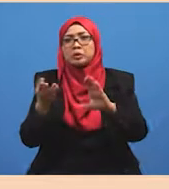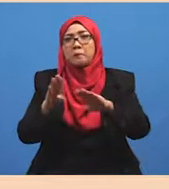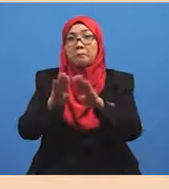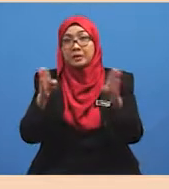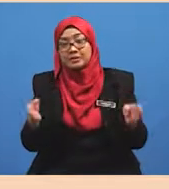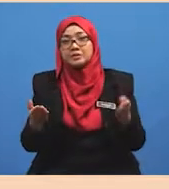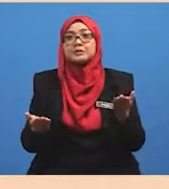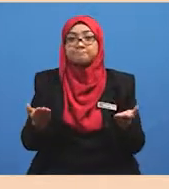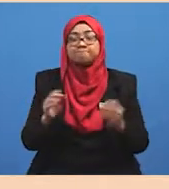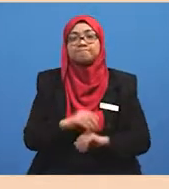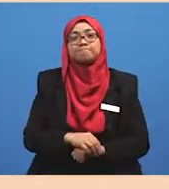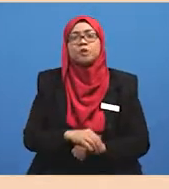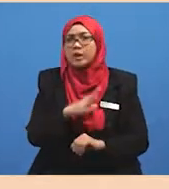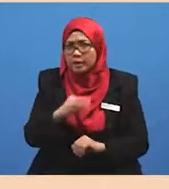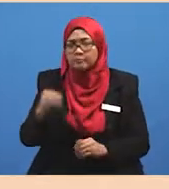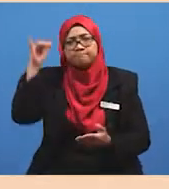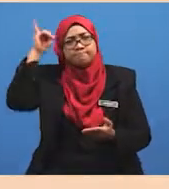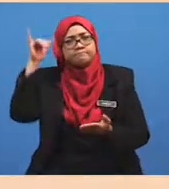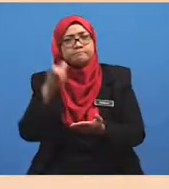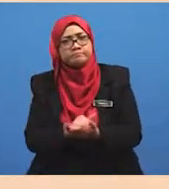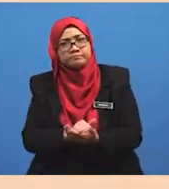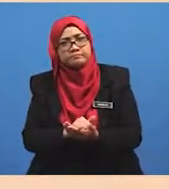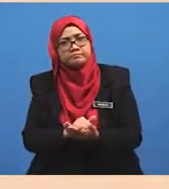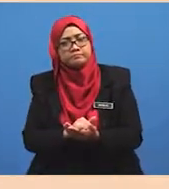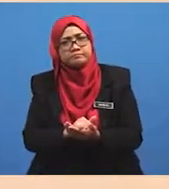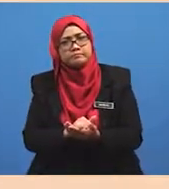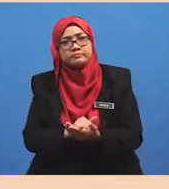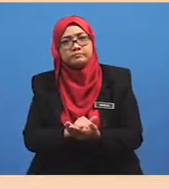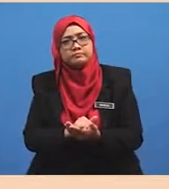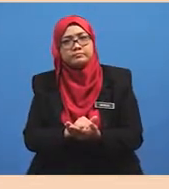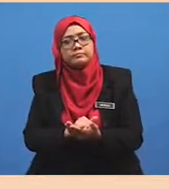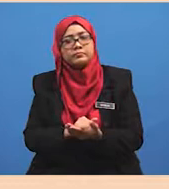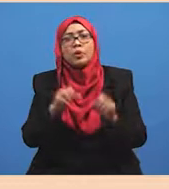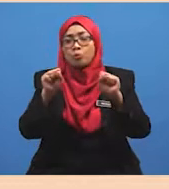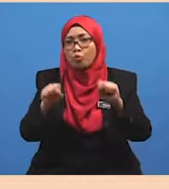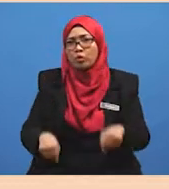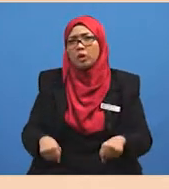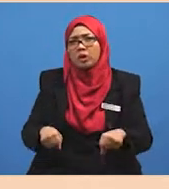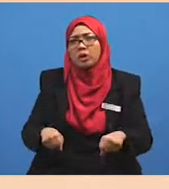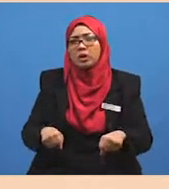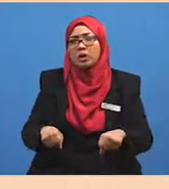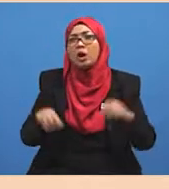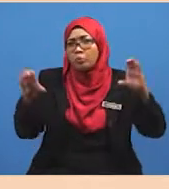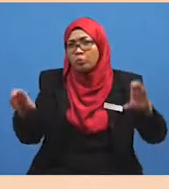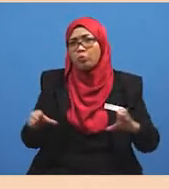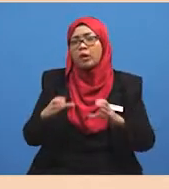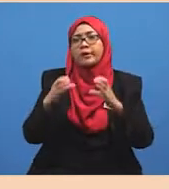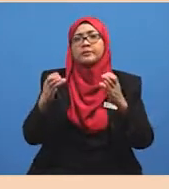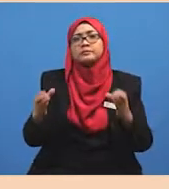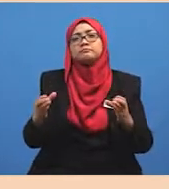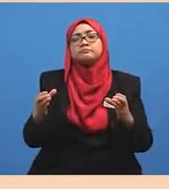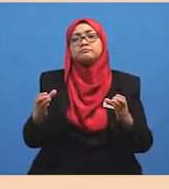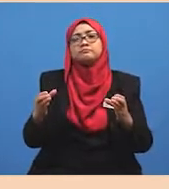in dan mampu menghadapi masalah penyiagaan dengan sering membaca dan